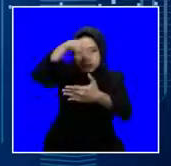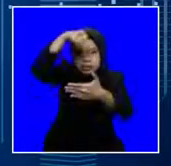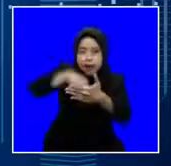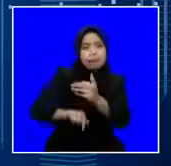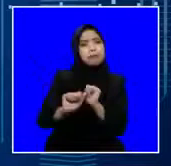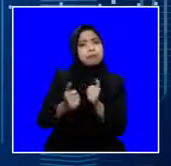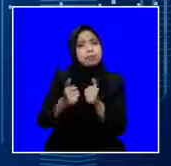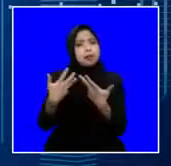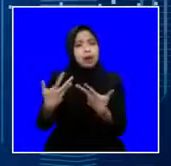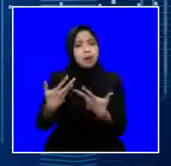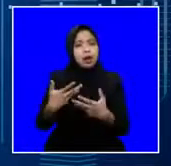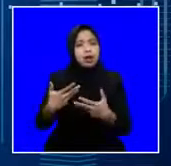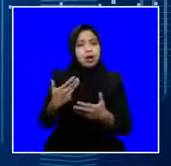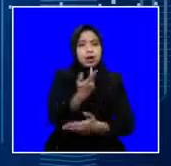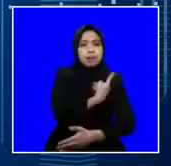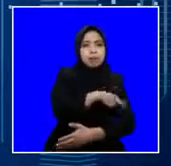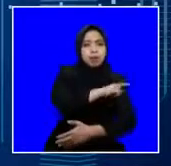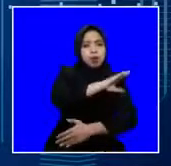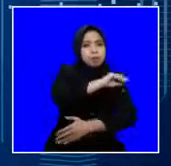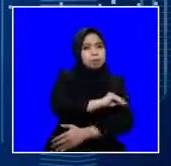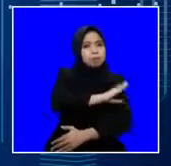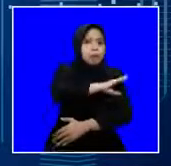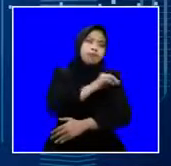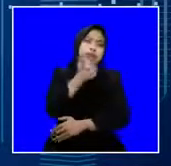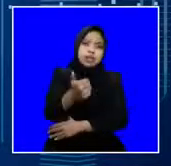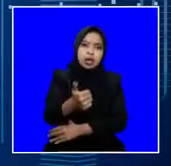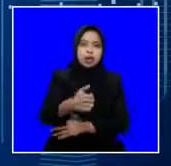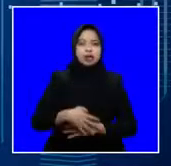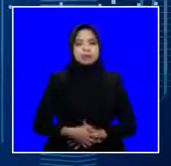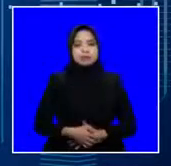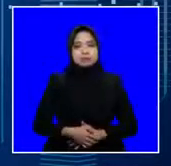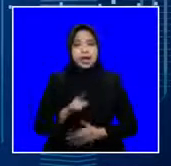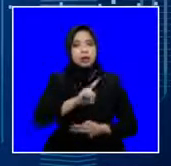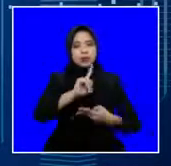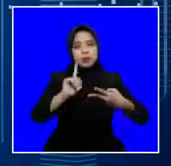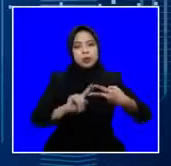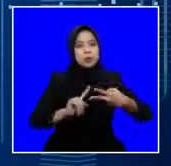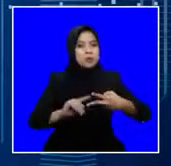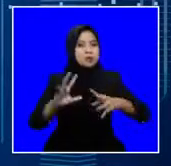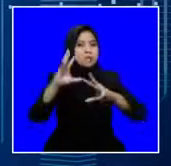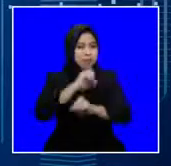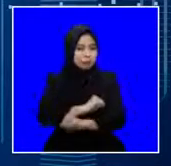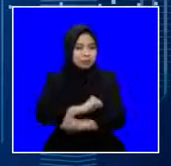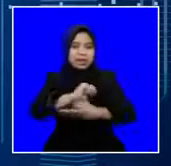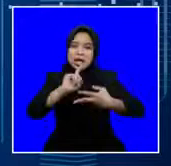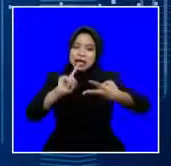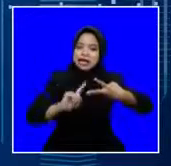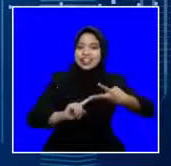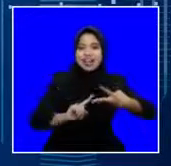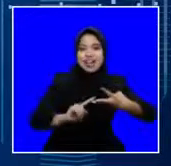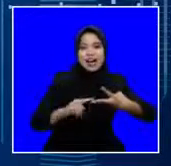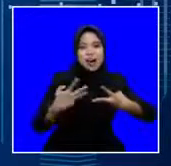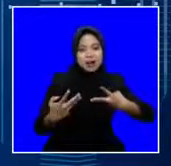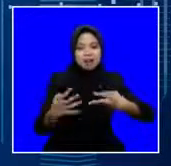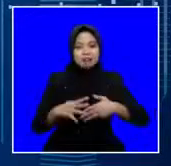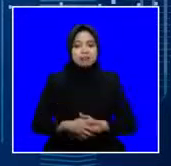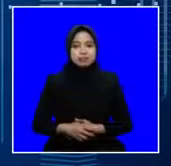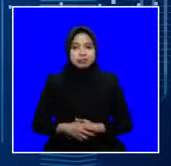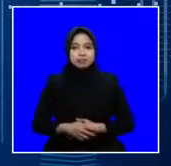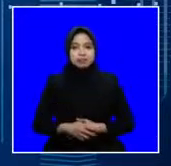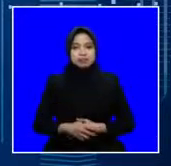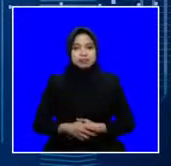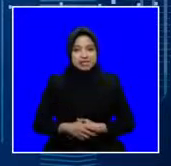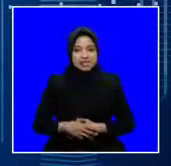untuk bisa meningkatkan kapasitas mereka. Jadinya itu adalah fokus kedua. Yang ketiga adalah kita juga lebih mudah